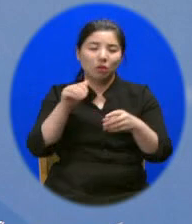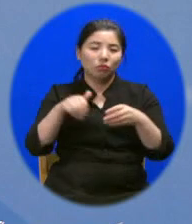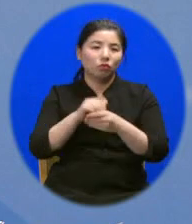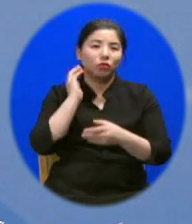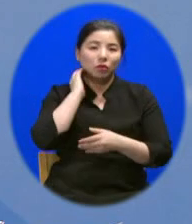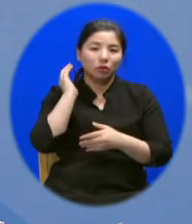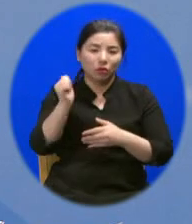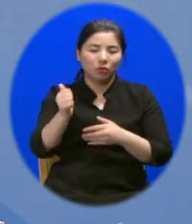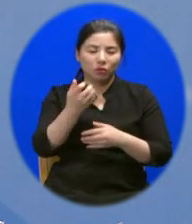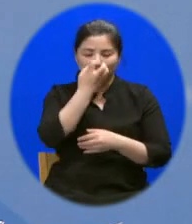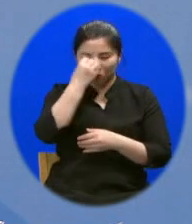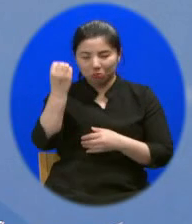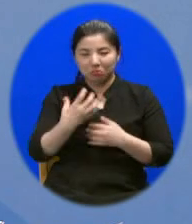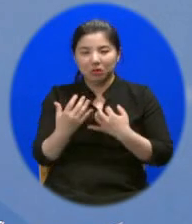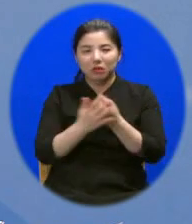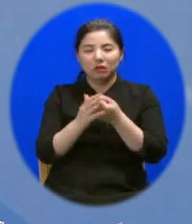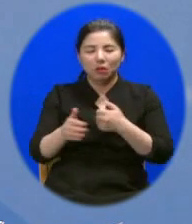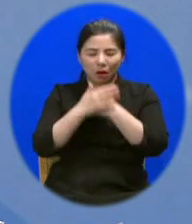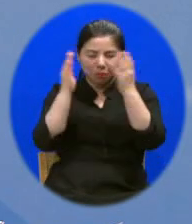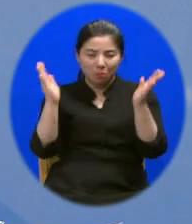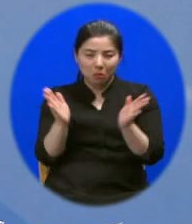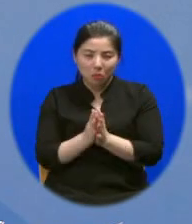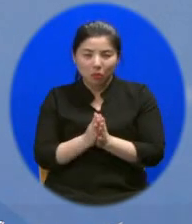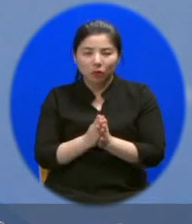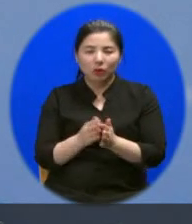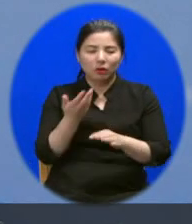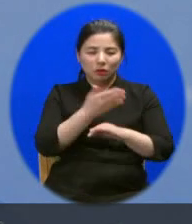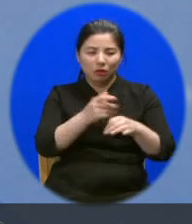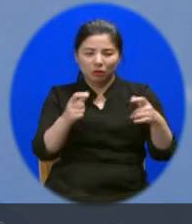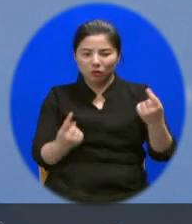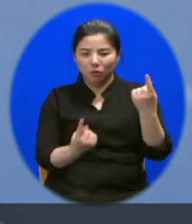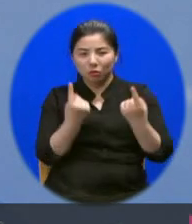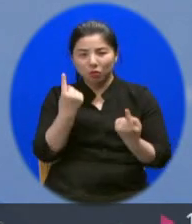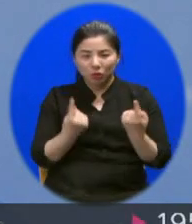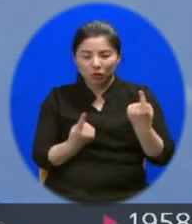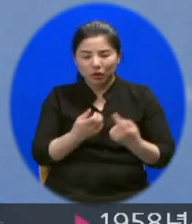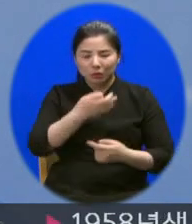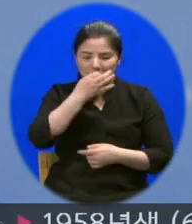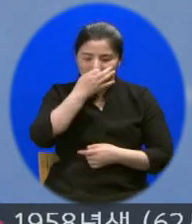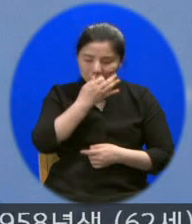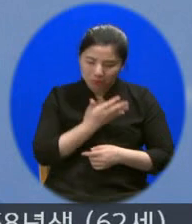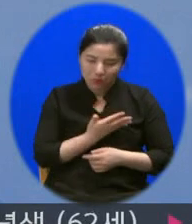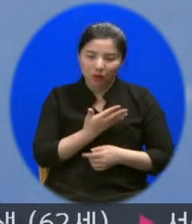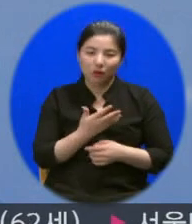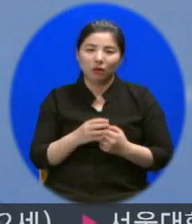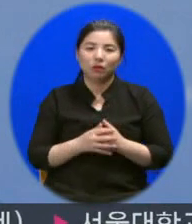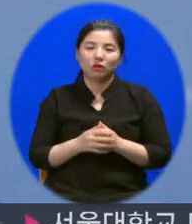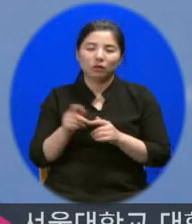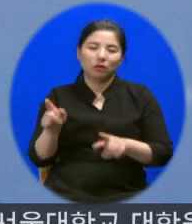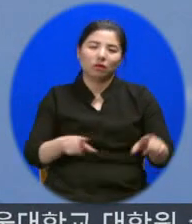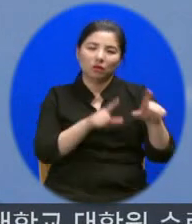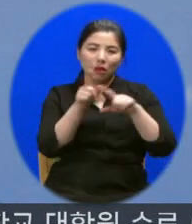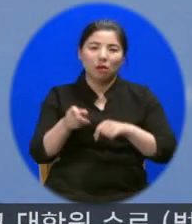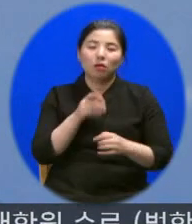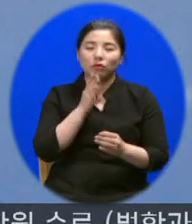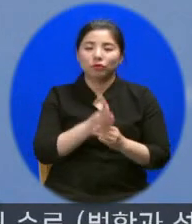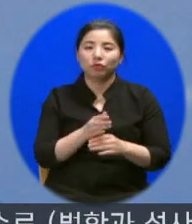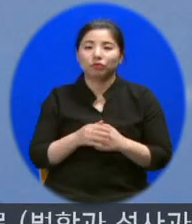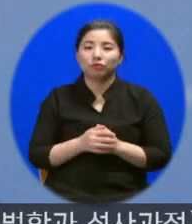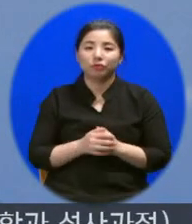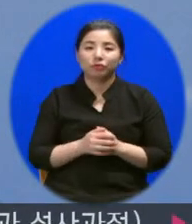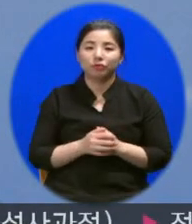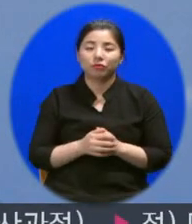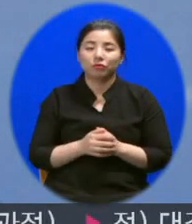정보가 홀대하는 바람에 모든 면에서 다른 어느 지역보다도 정말 힘들게 지금 살아가고 있습니다